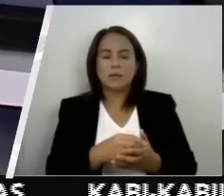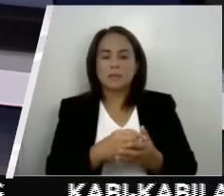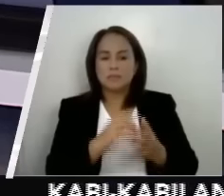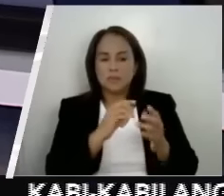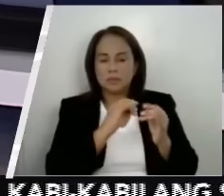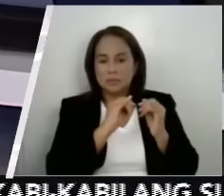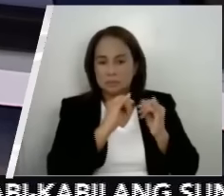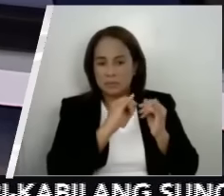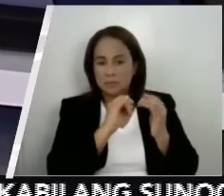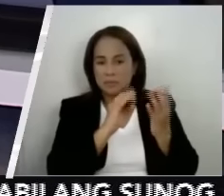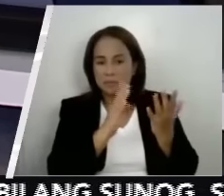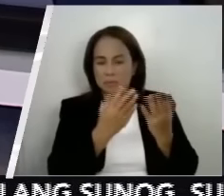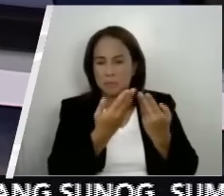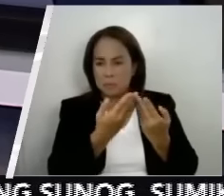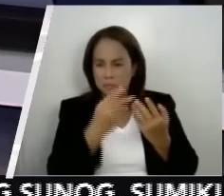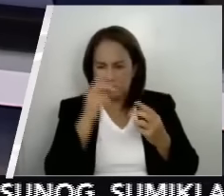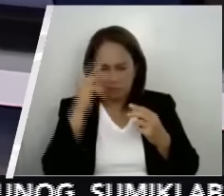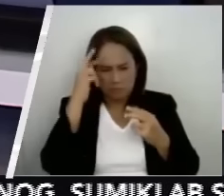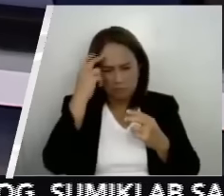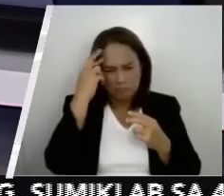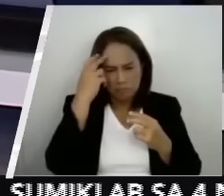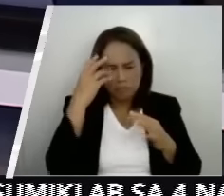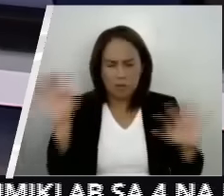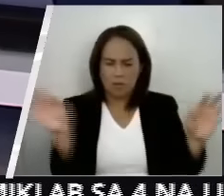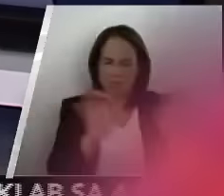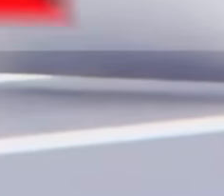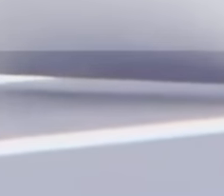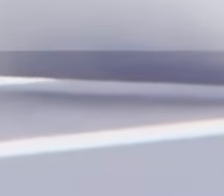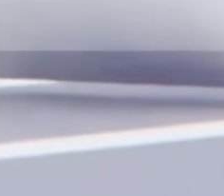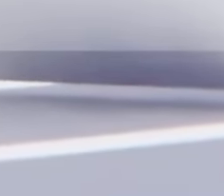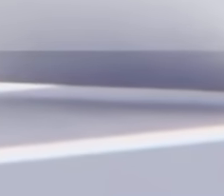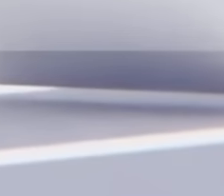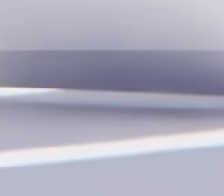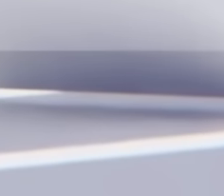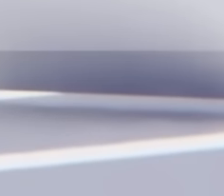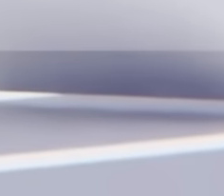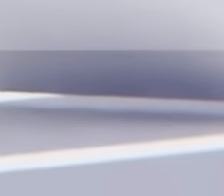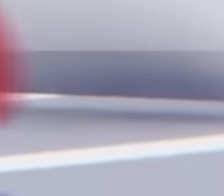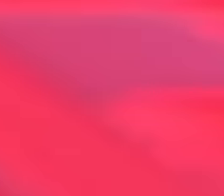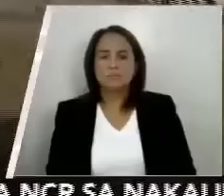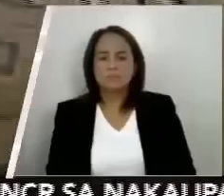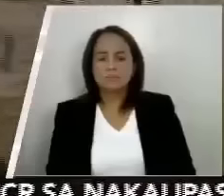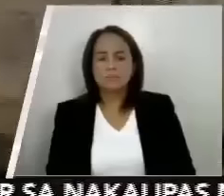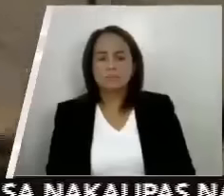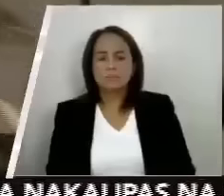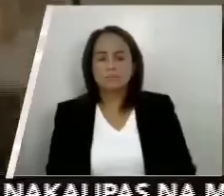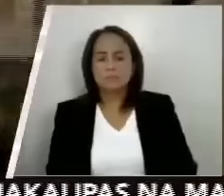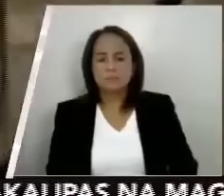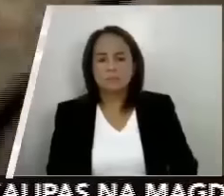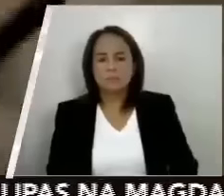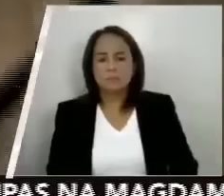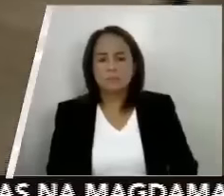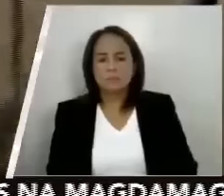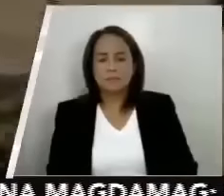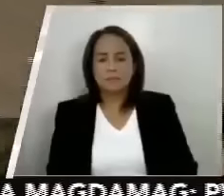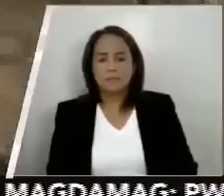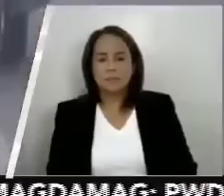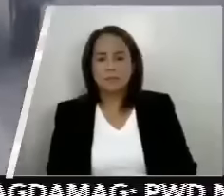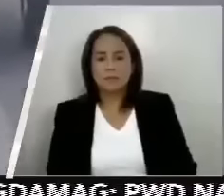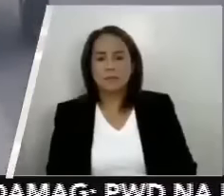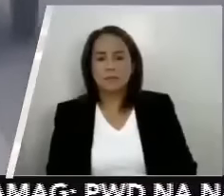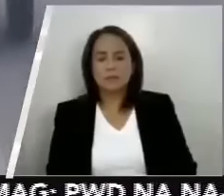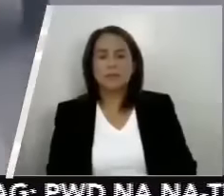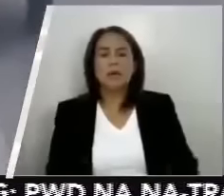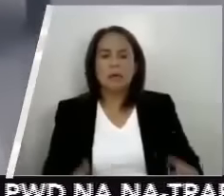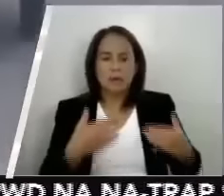raw kahinahinala rito. Nakatutok si Mariz Umali. Sa gitna ng mga